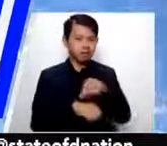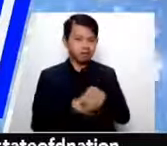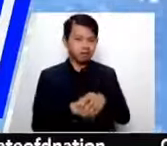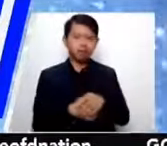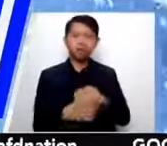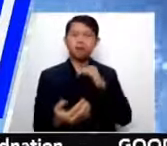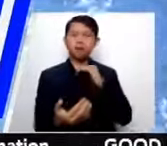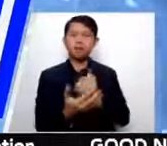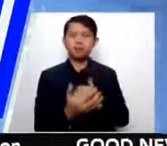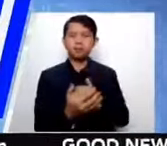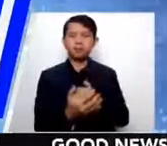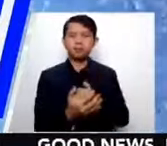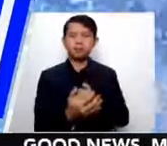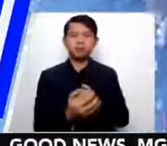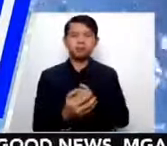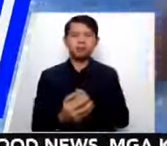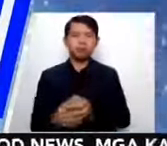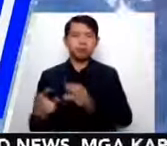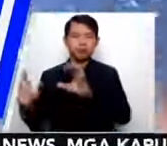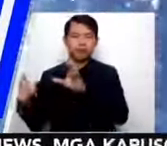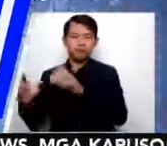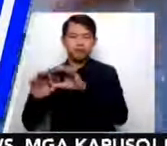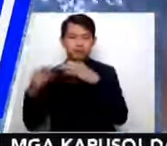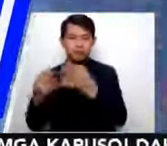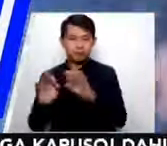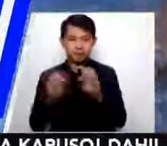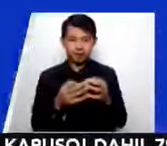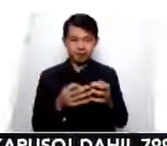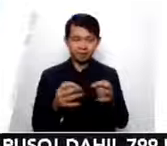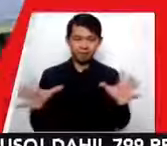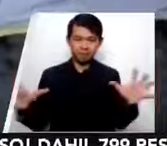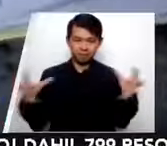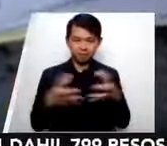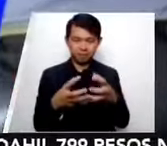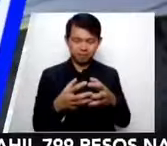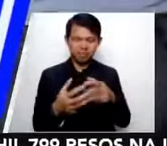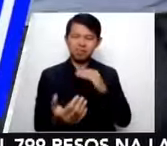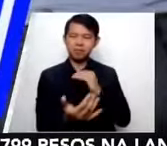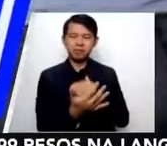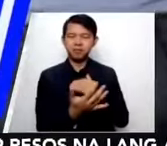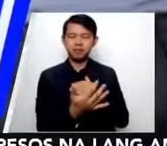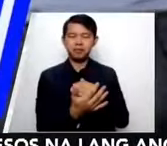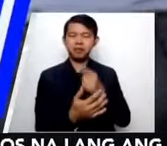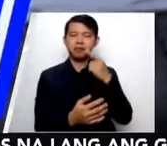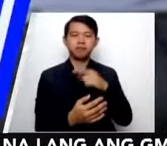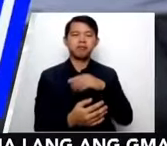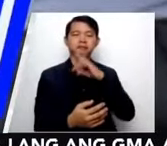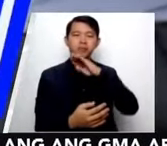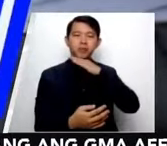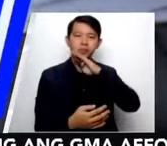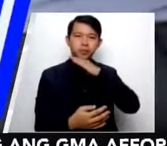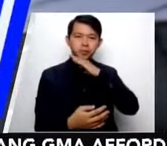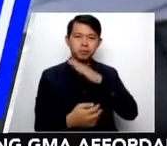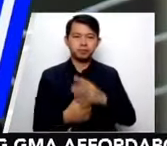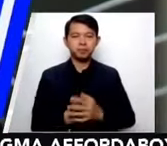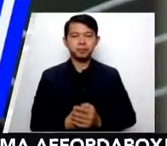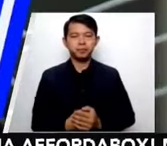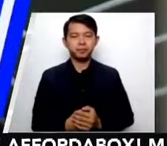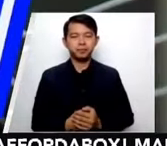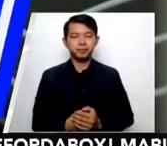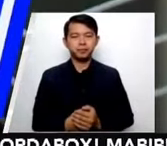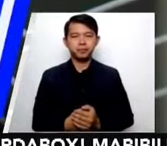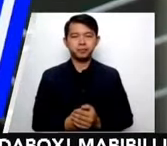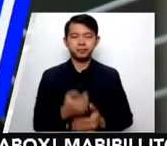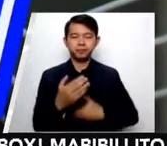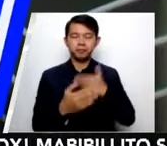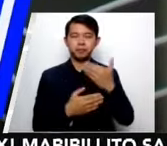magkakaibang pamil para makaiwas sa mikrobyo simula April 15 pasok